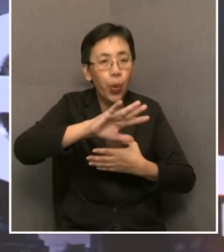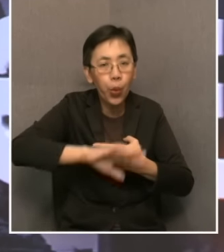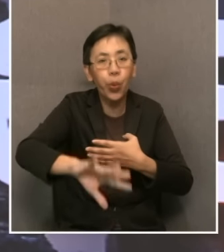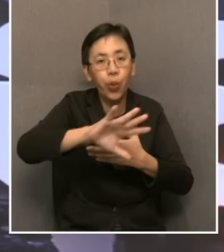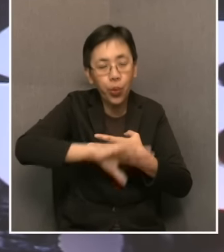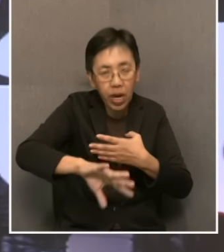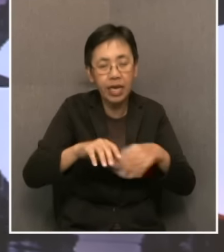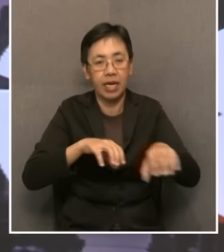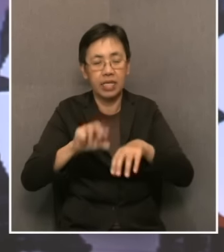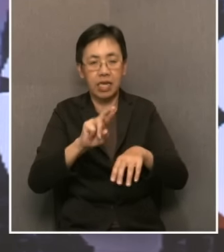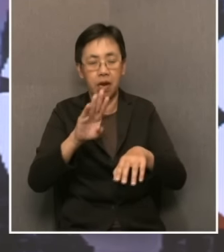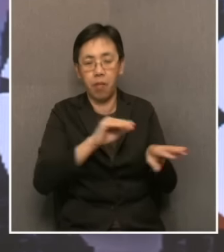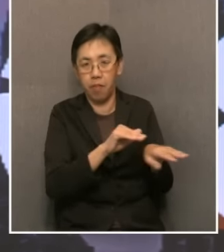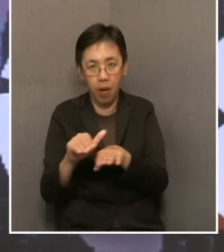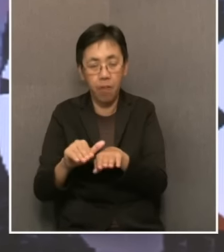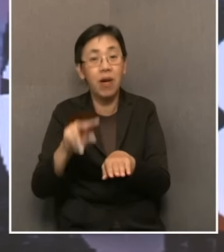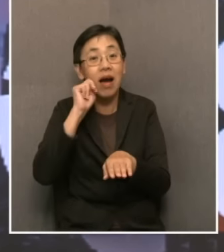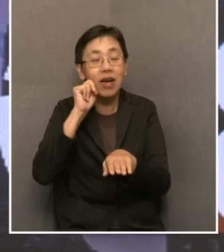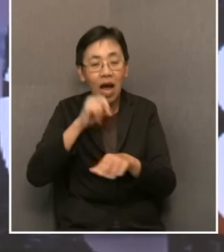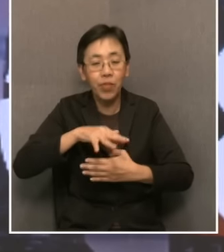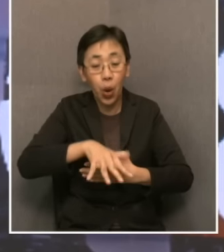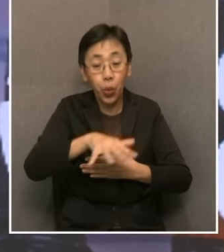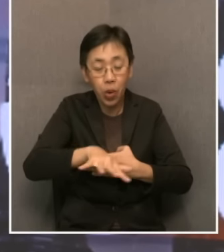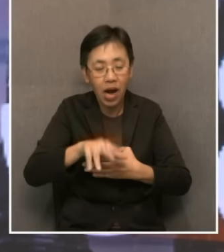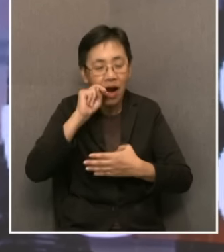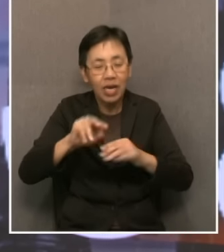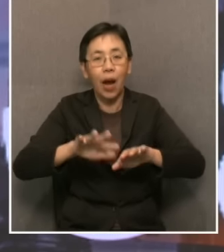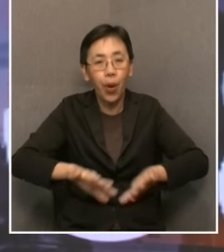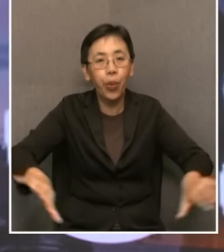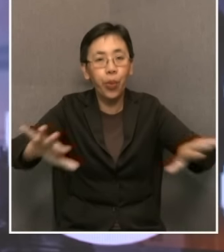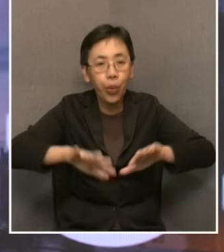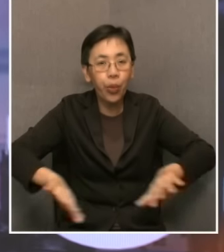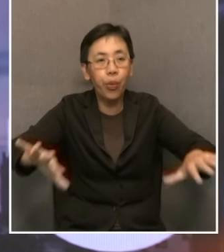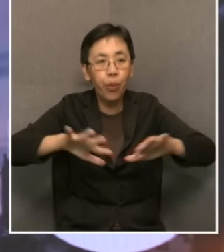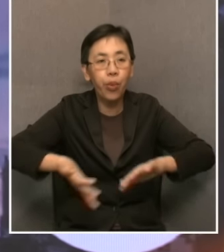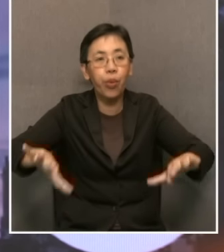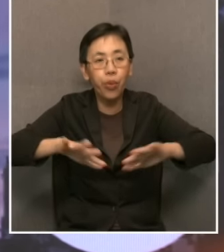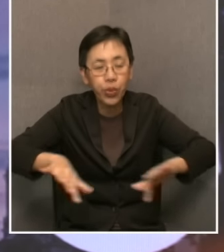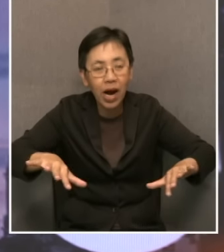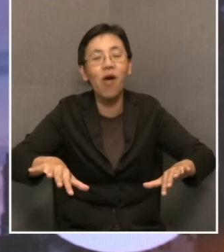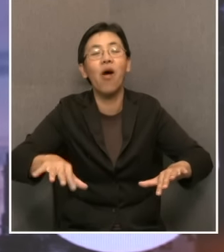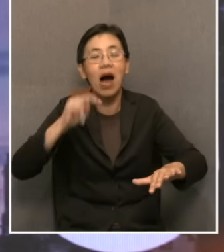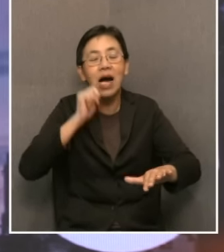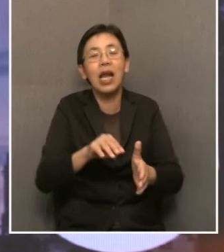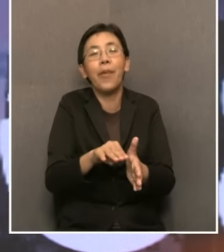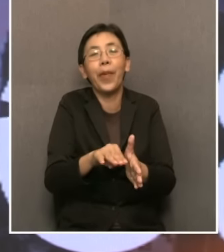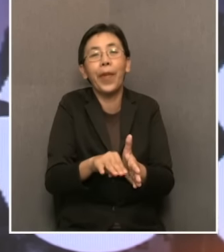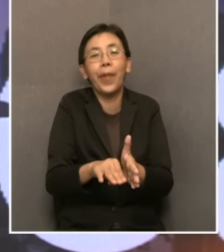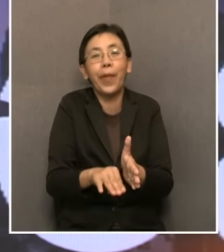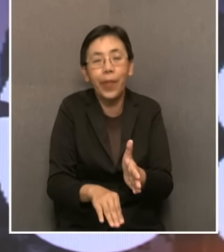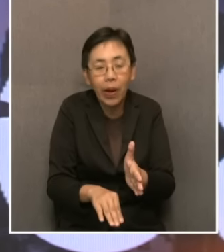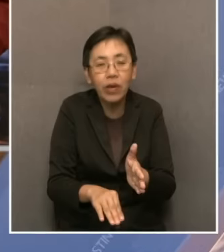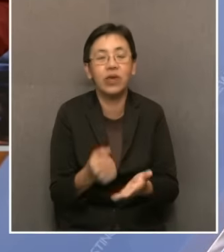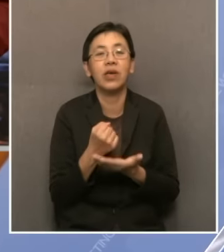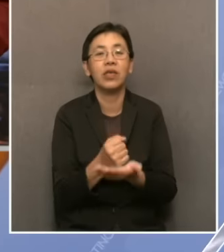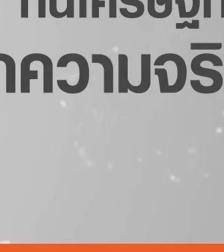ระบบรวมทั้งมีการผันน้ำค่ะเข้าสู่ทุ่งรับน้ำด้วยเพื่อเป็นการบรรเทาความเดือดร้อนของพี่น้องประชาชนที่จังหวัดพระนครศ